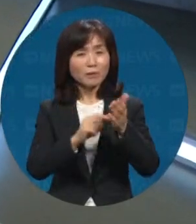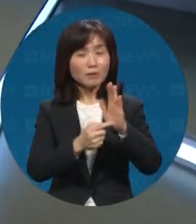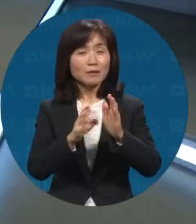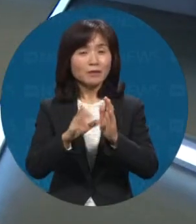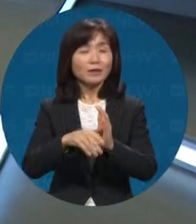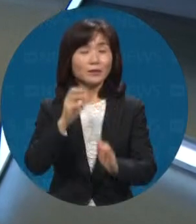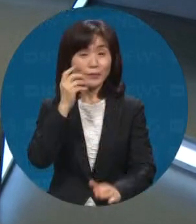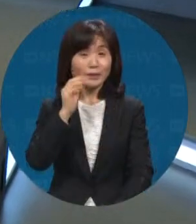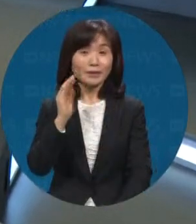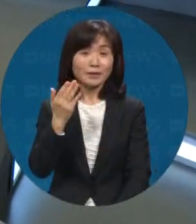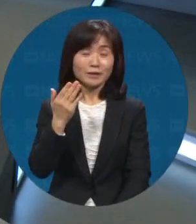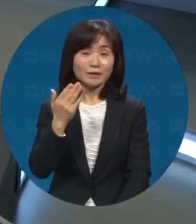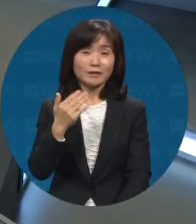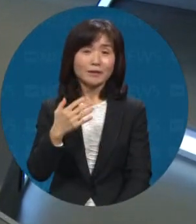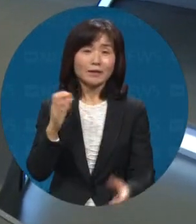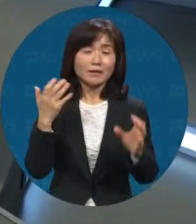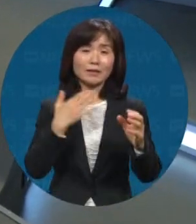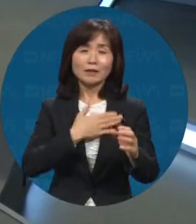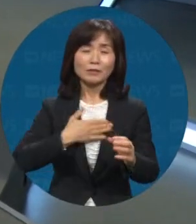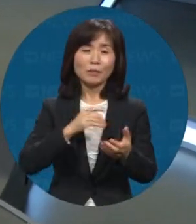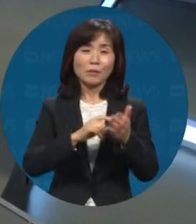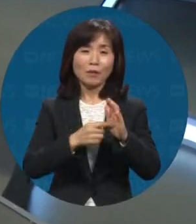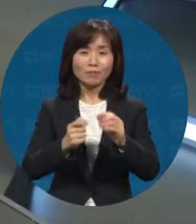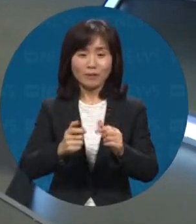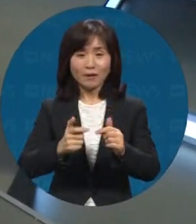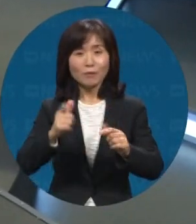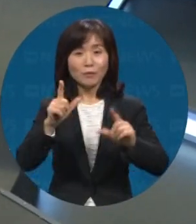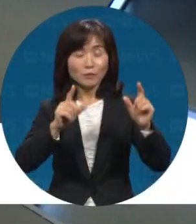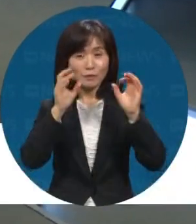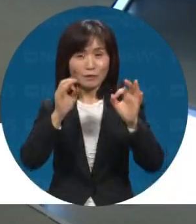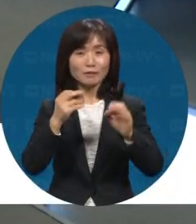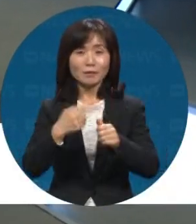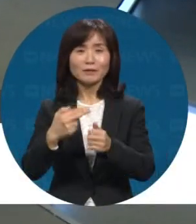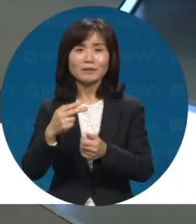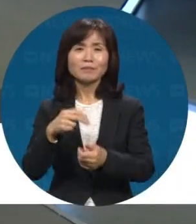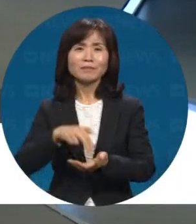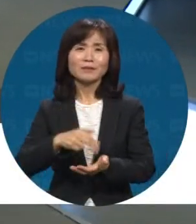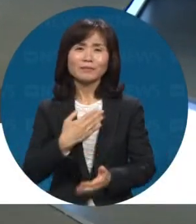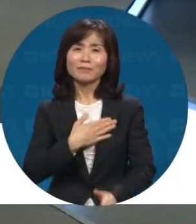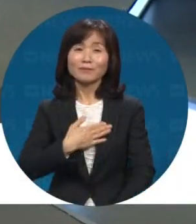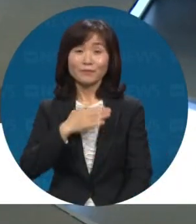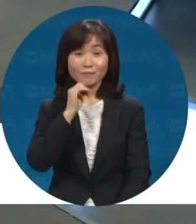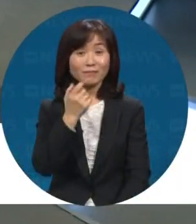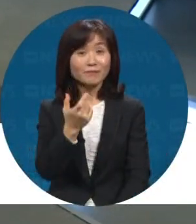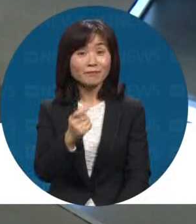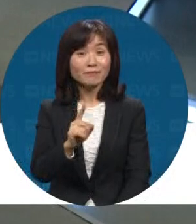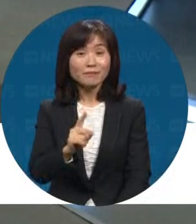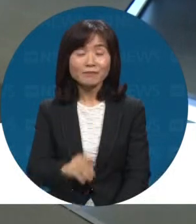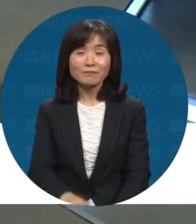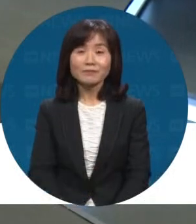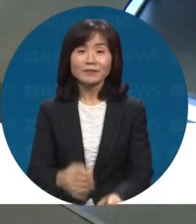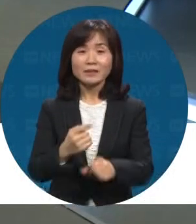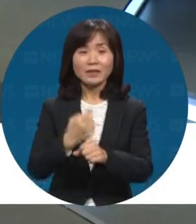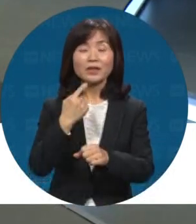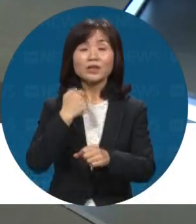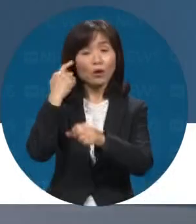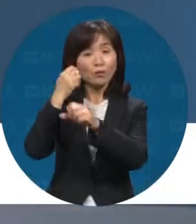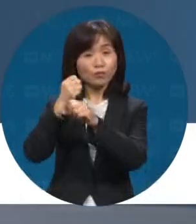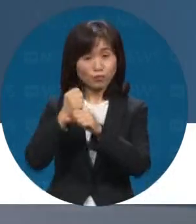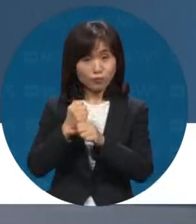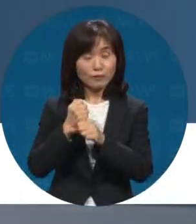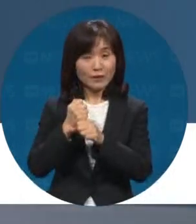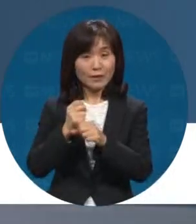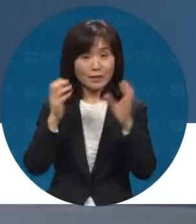감정 표현이 늘어나는 걸 보면서 선생님은 또 선생님 들었을 것 같아요네 작년에 했던이 연구가 사실